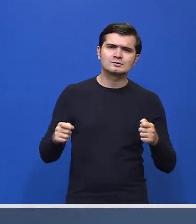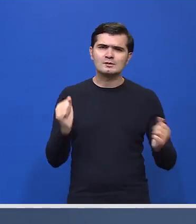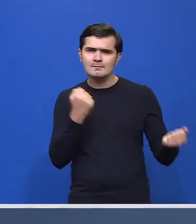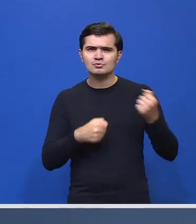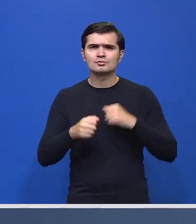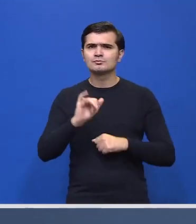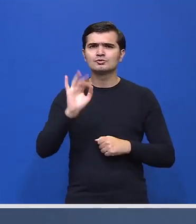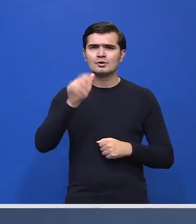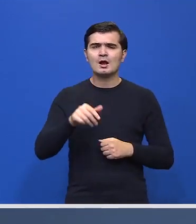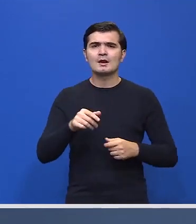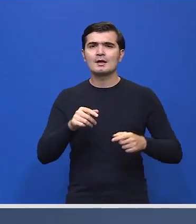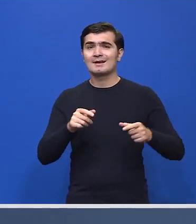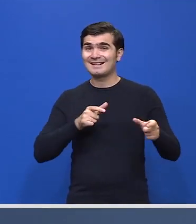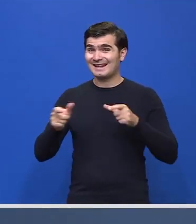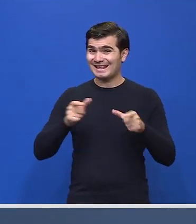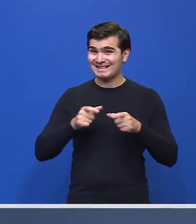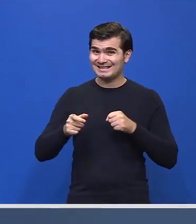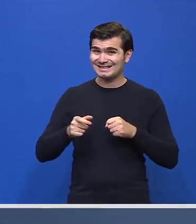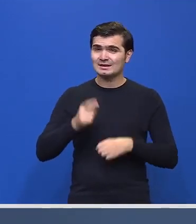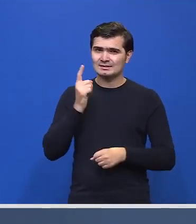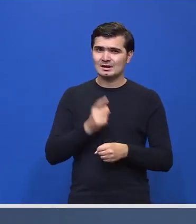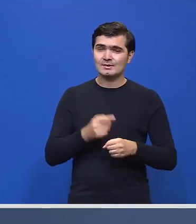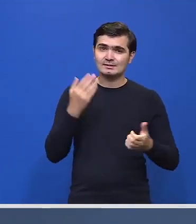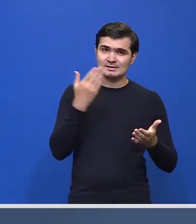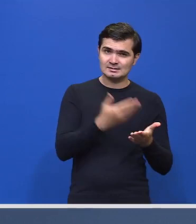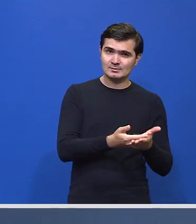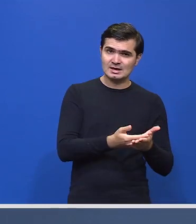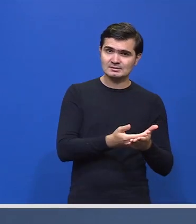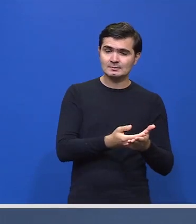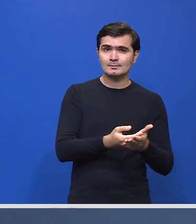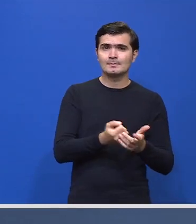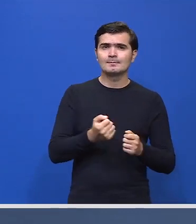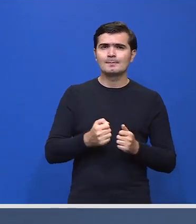au credite, să se adapteze, iar noi să încercăm să